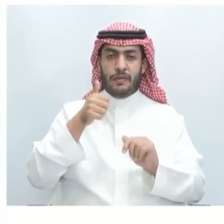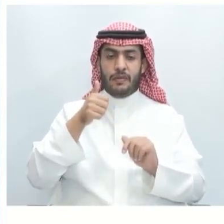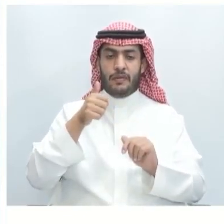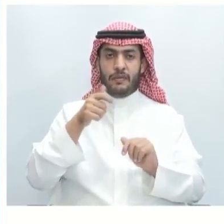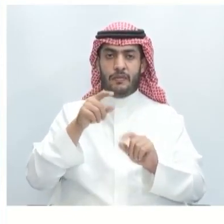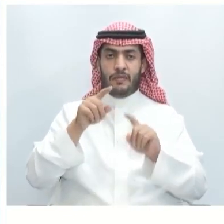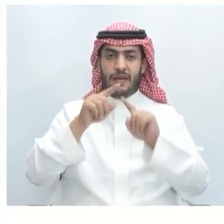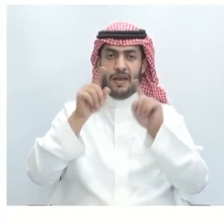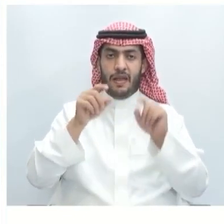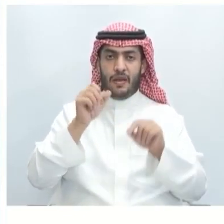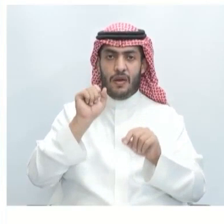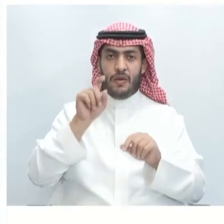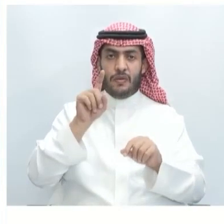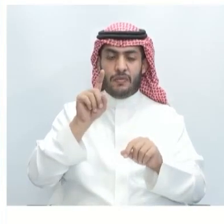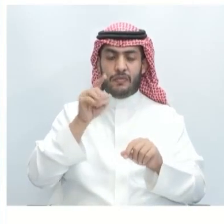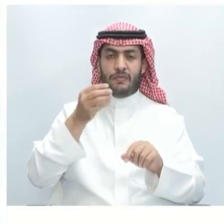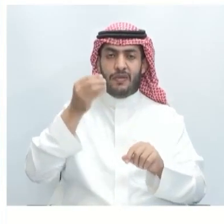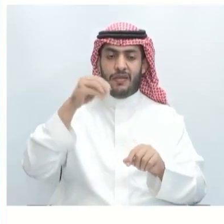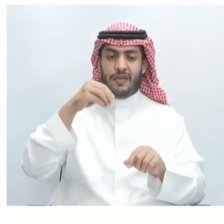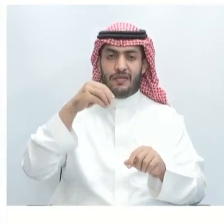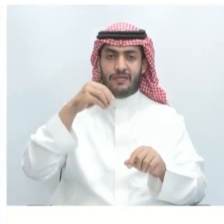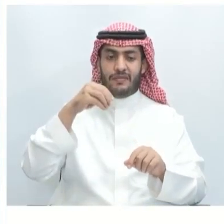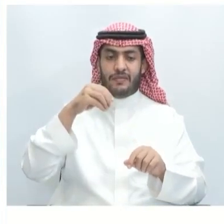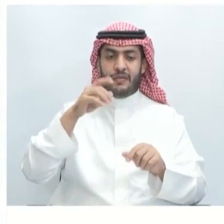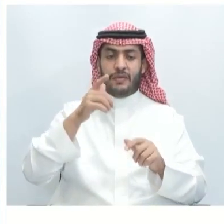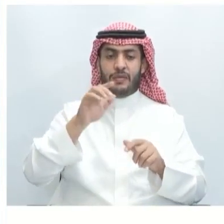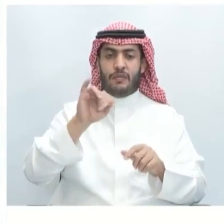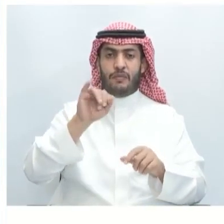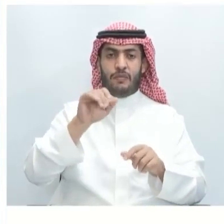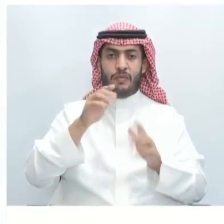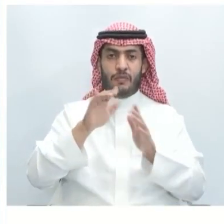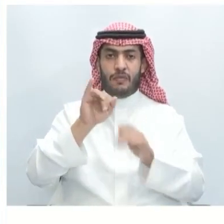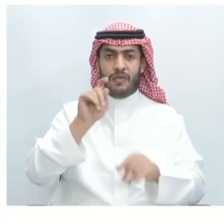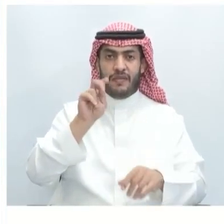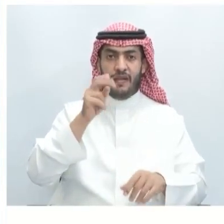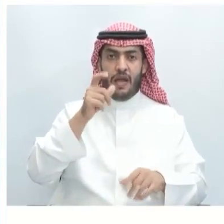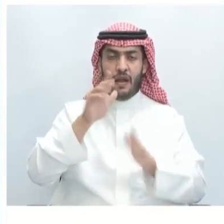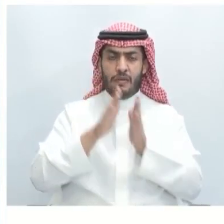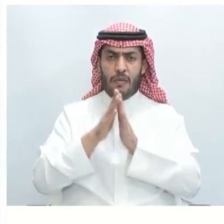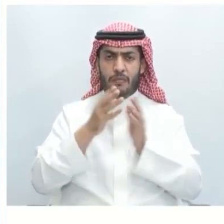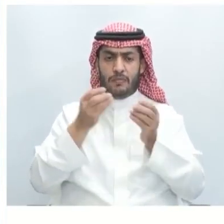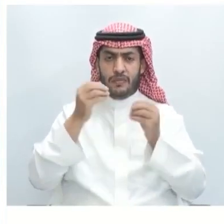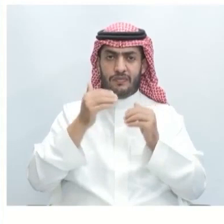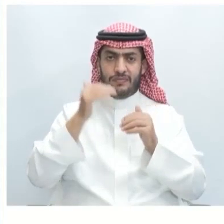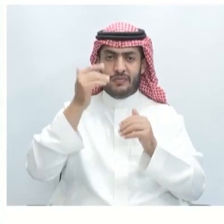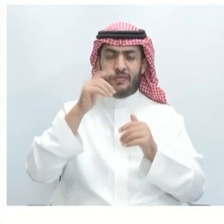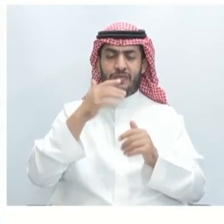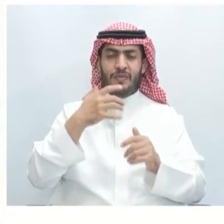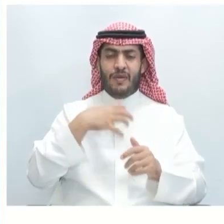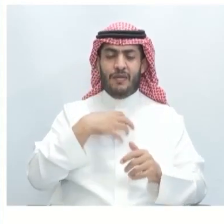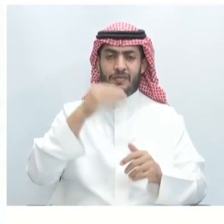النافذه الاولى ونضيف المتفائل المنخفض والمتشائم مرتفع وكذلك